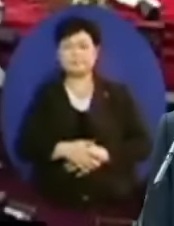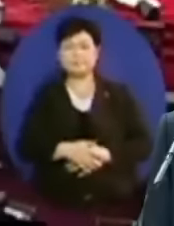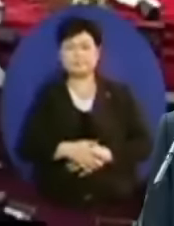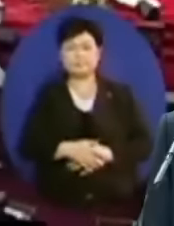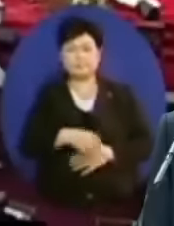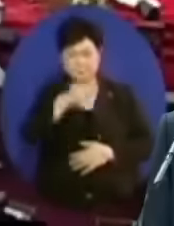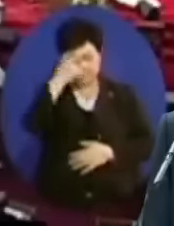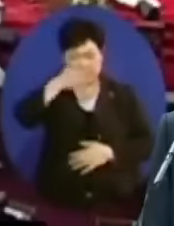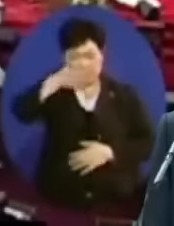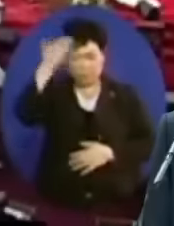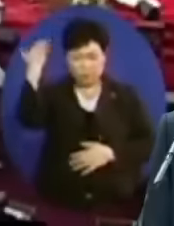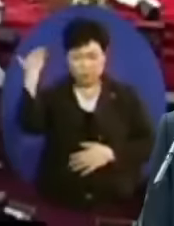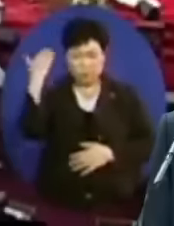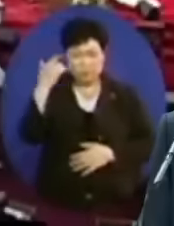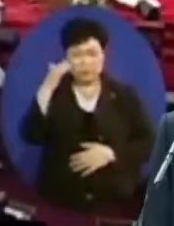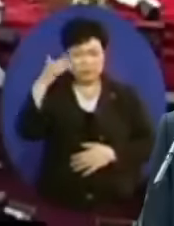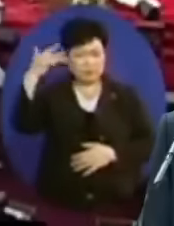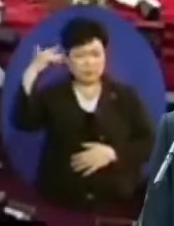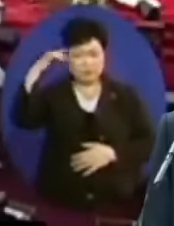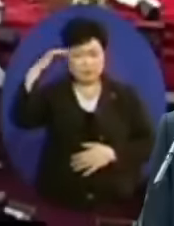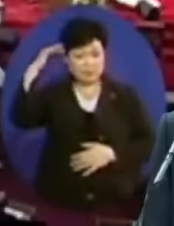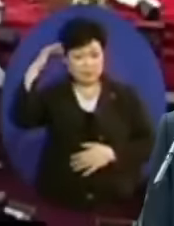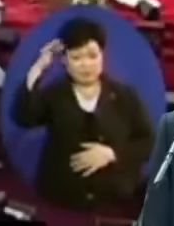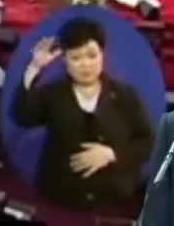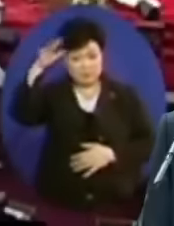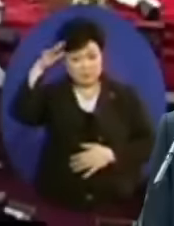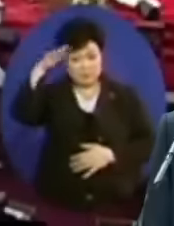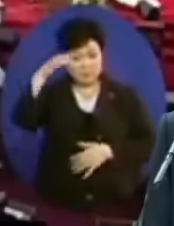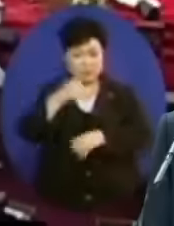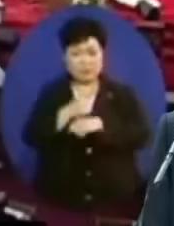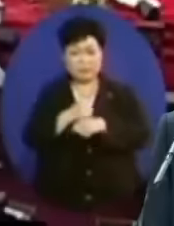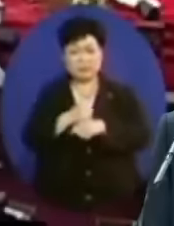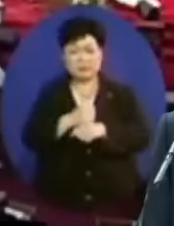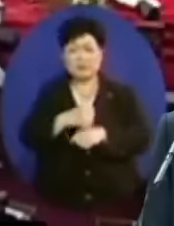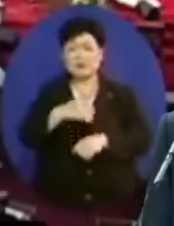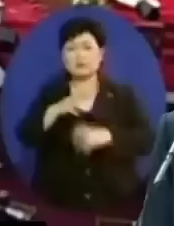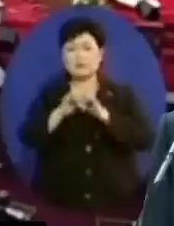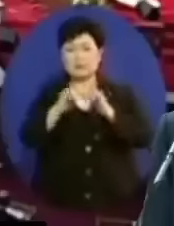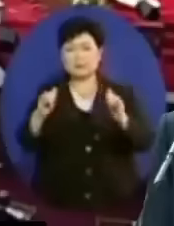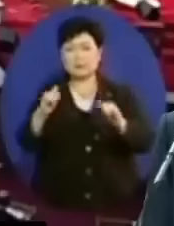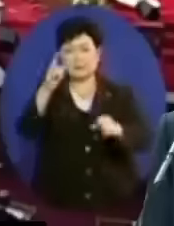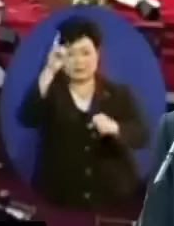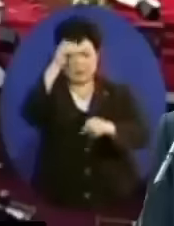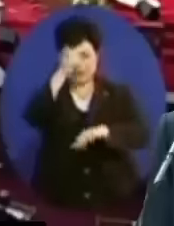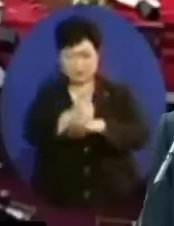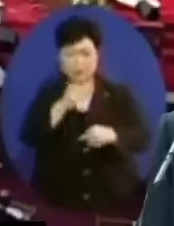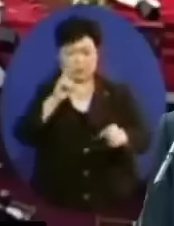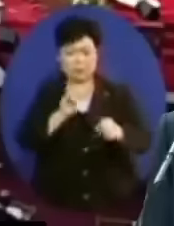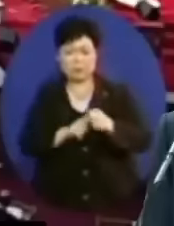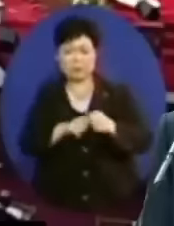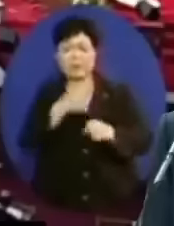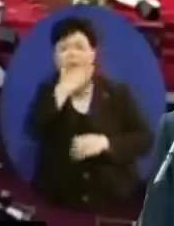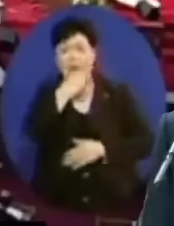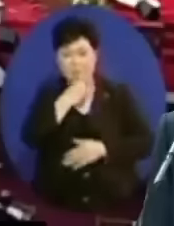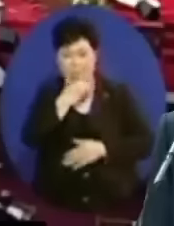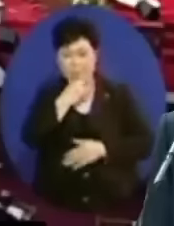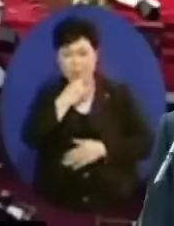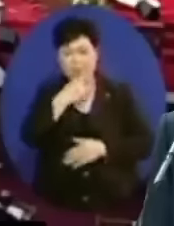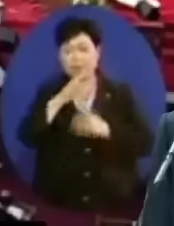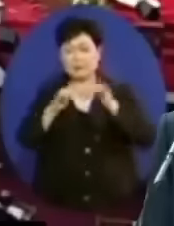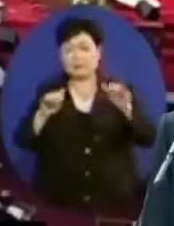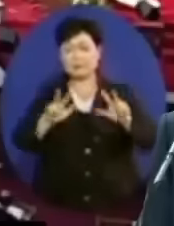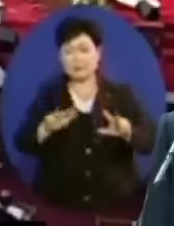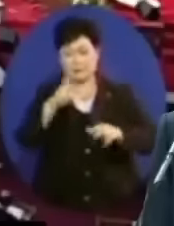고대 철학자인 아리스토텔레스는 인생의 궁극적인 목적은 행복이라고 말했습니다. 이처럼 사람은 예나